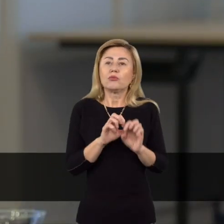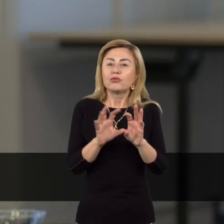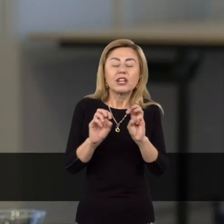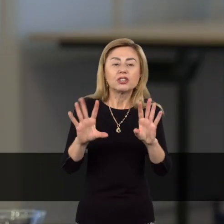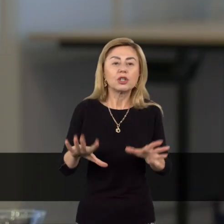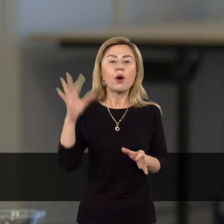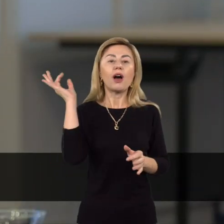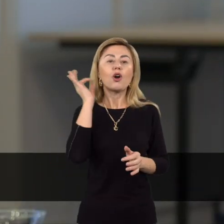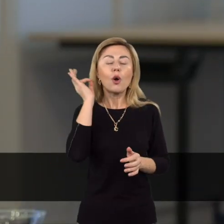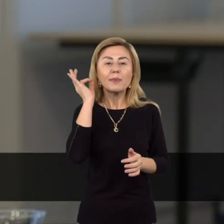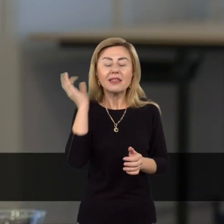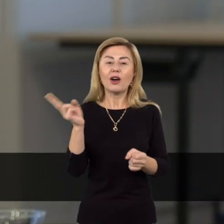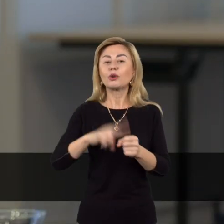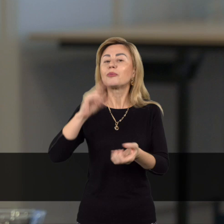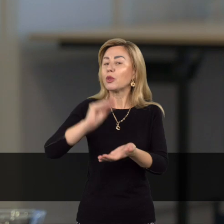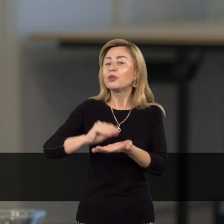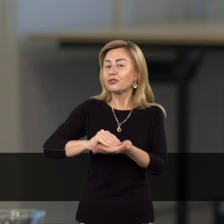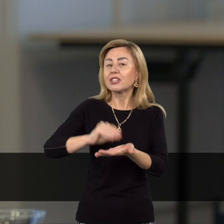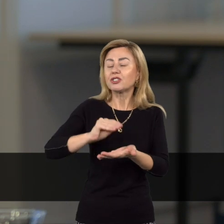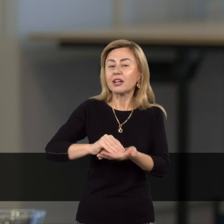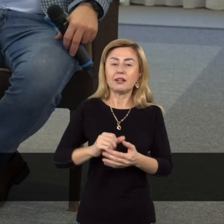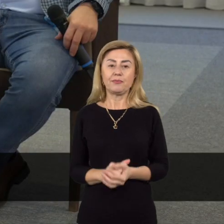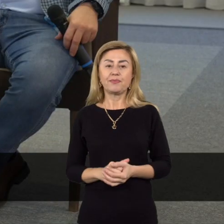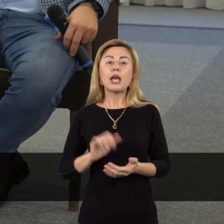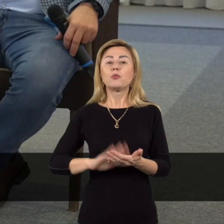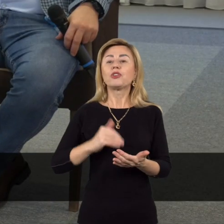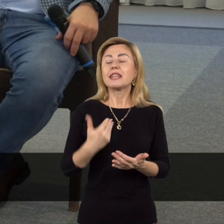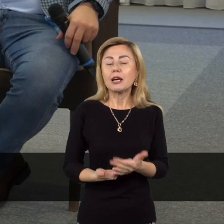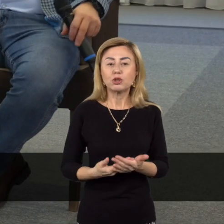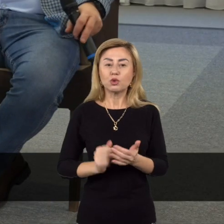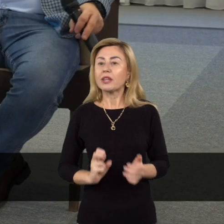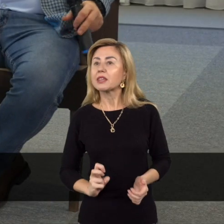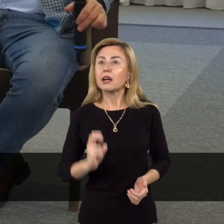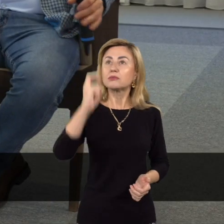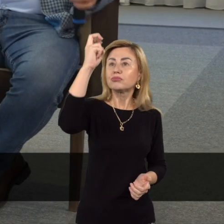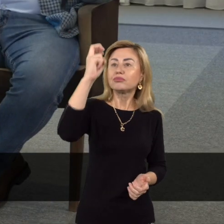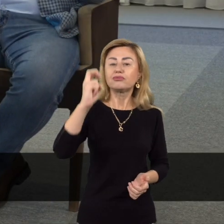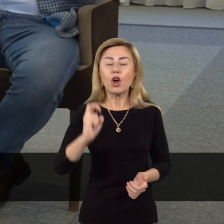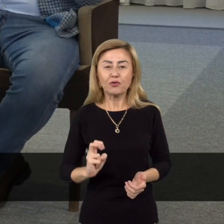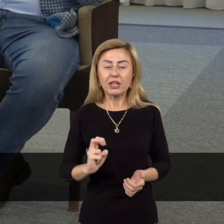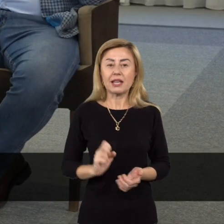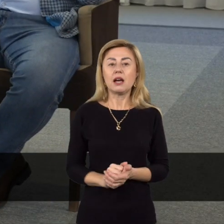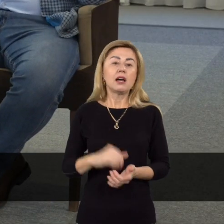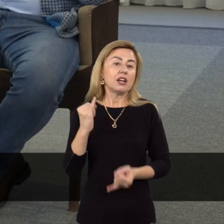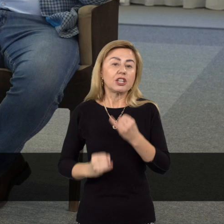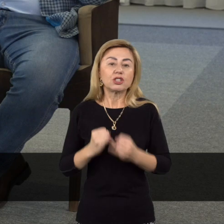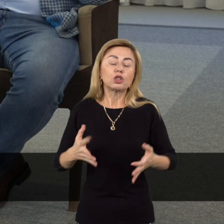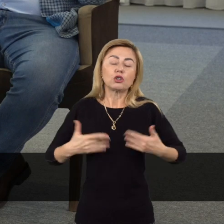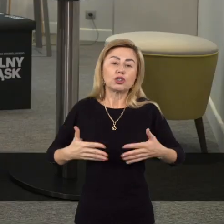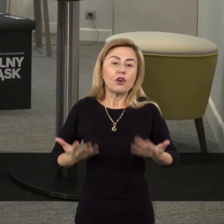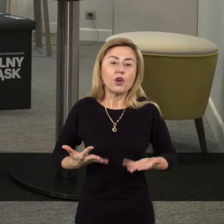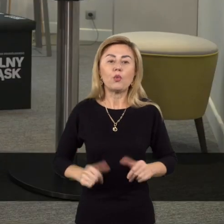Joanna Kuczwara, ekspert przez doświadczenie. Nie jeździmy windami w momencie, kiedy możemy iść schodami, tak? Jeżeli ktoś miał